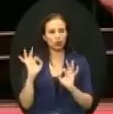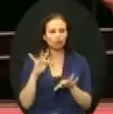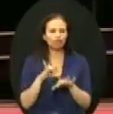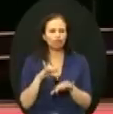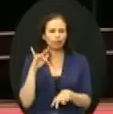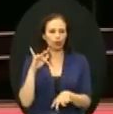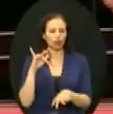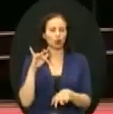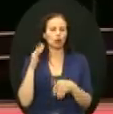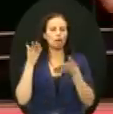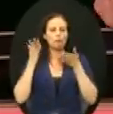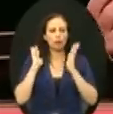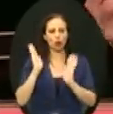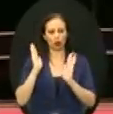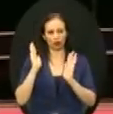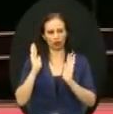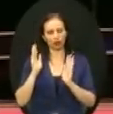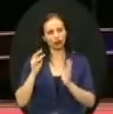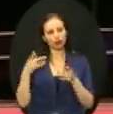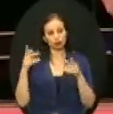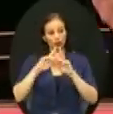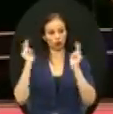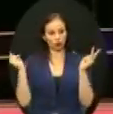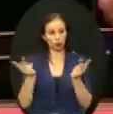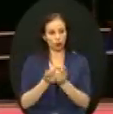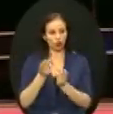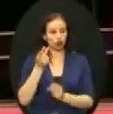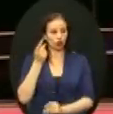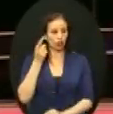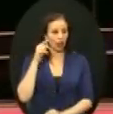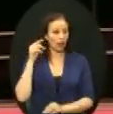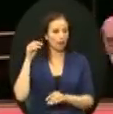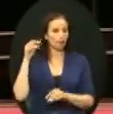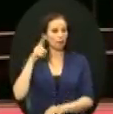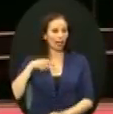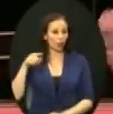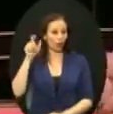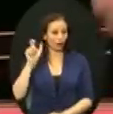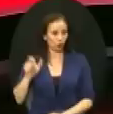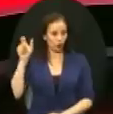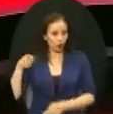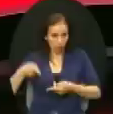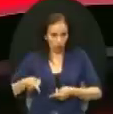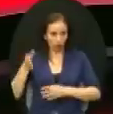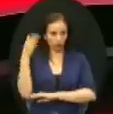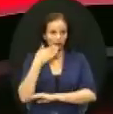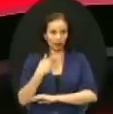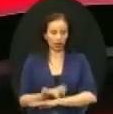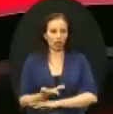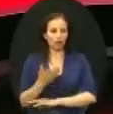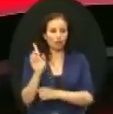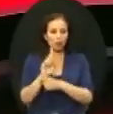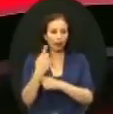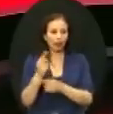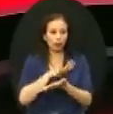רגישות ממעלה ראשונה לקבוצה של כמעט מיליון תושבים במדינת ישראל. כן. וברגע מוחקים את